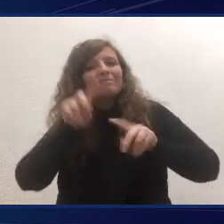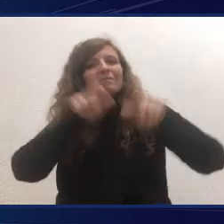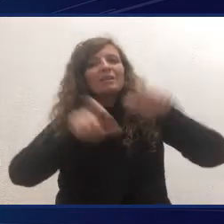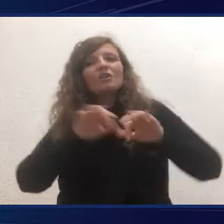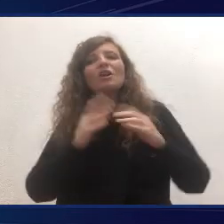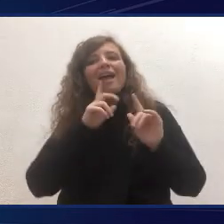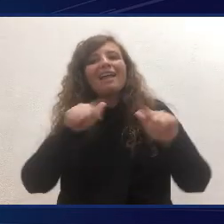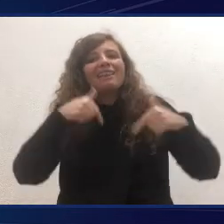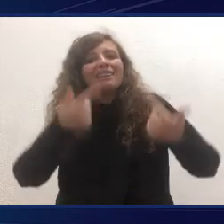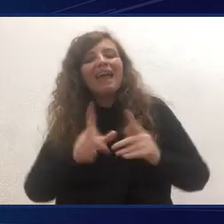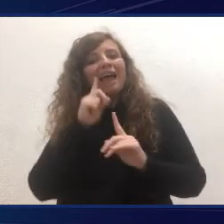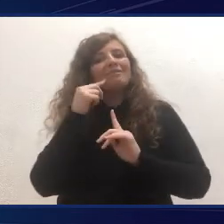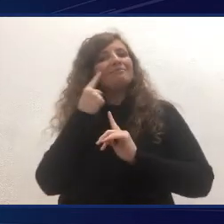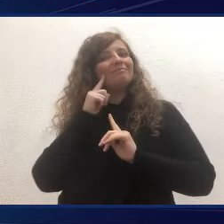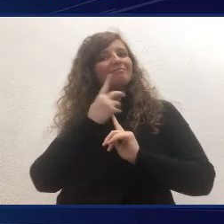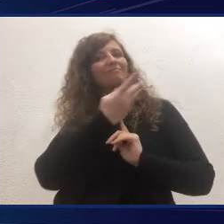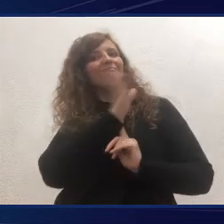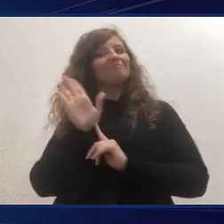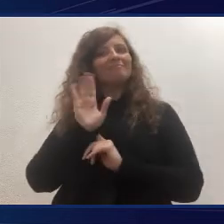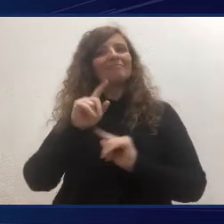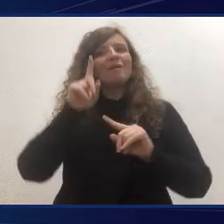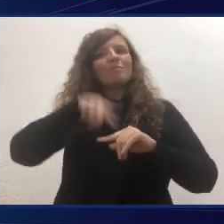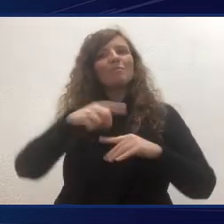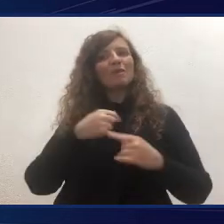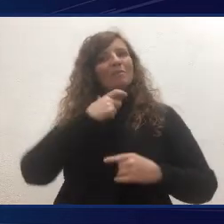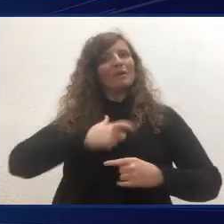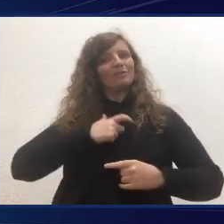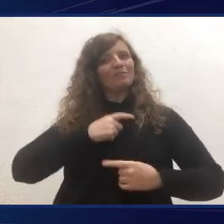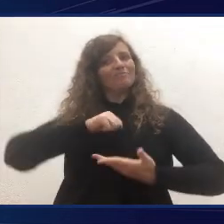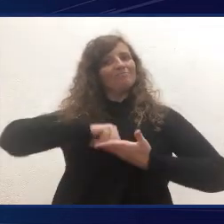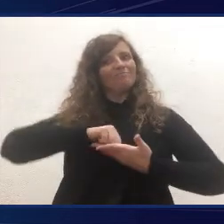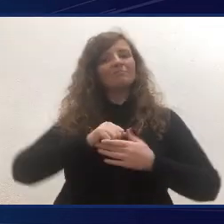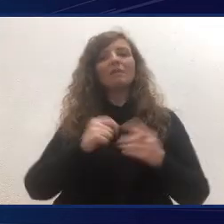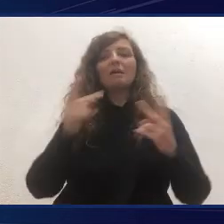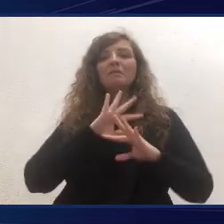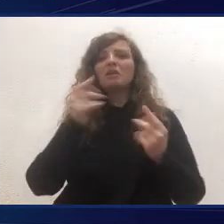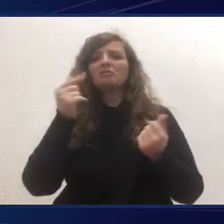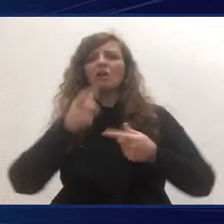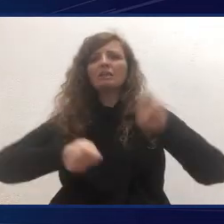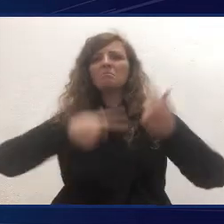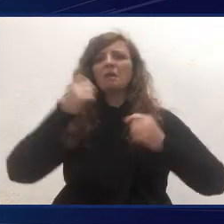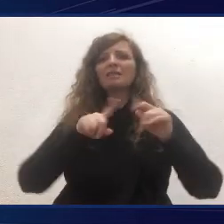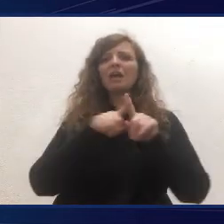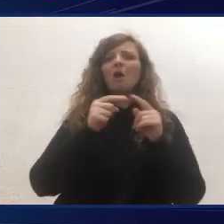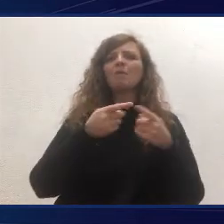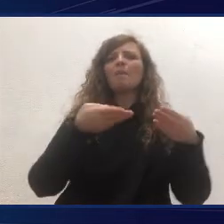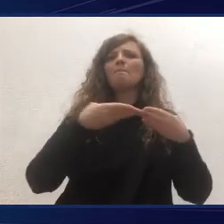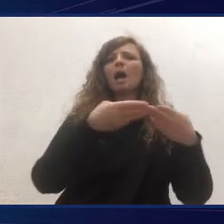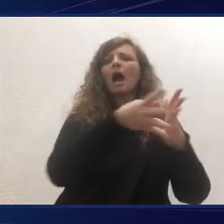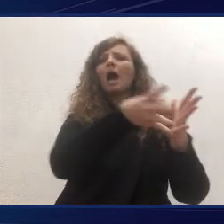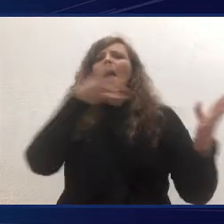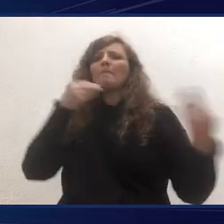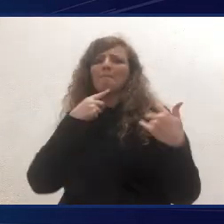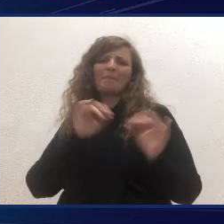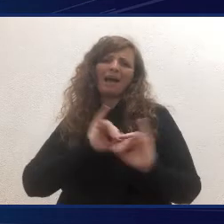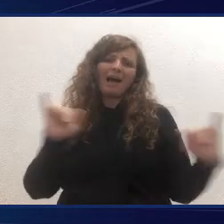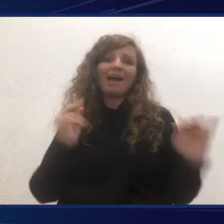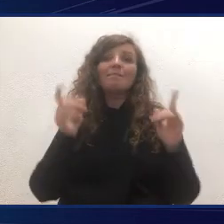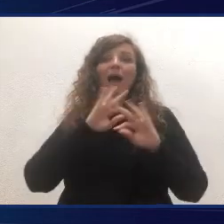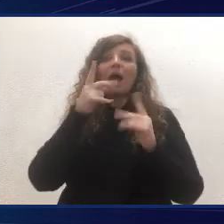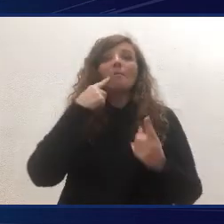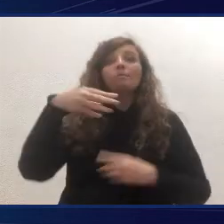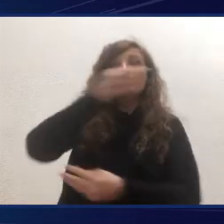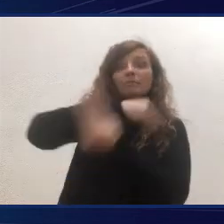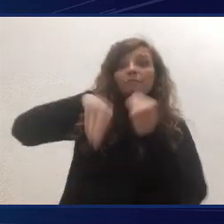cercando di motivare con l'esempio e la personalità. I soldi non li ho mai spesi in yacht, ma li reinvestivo